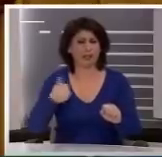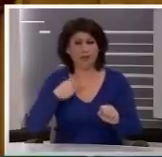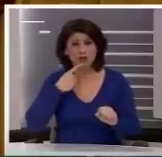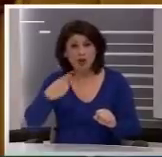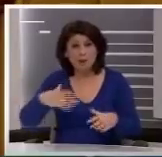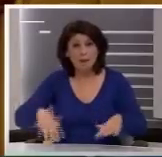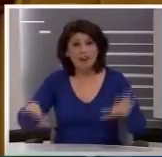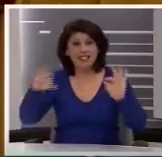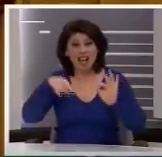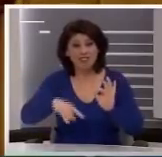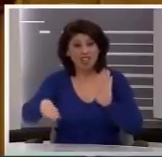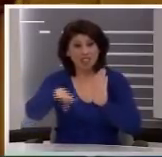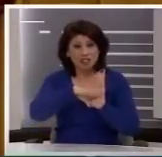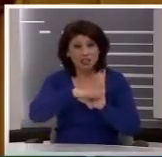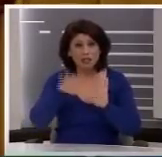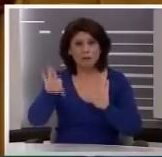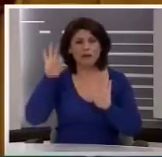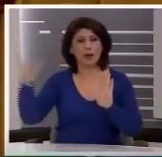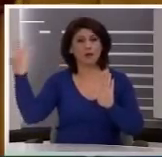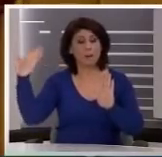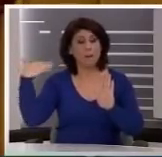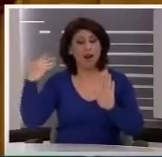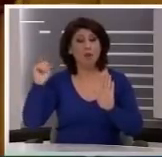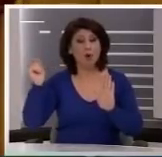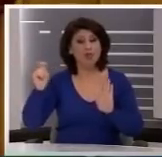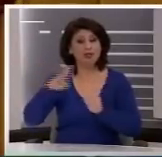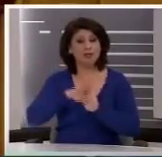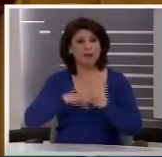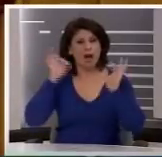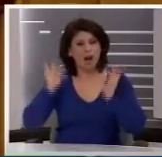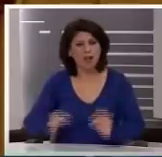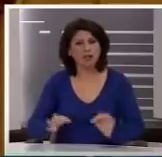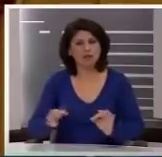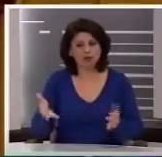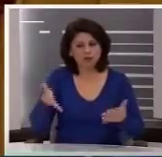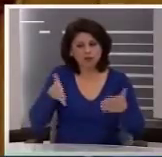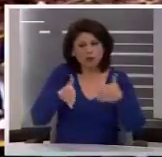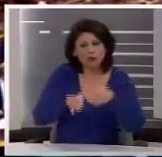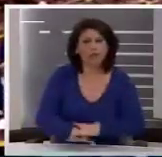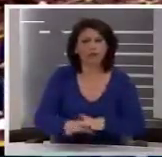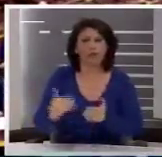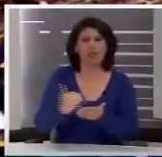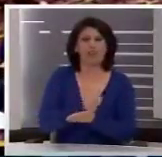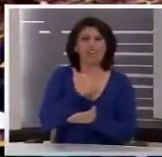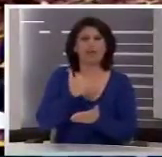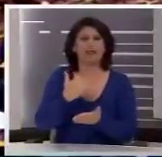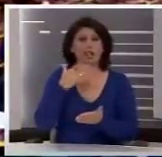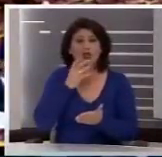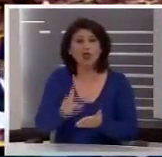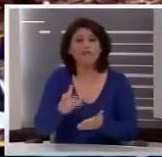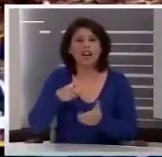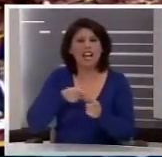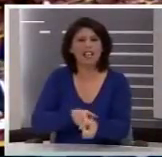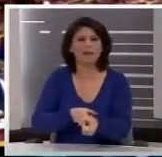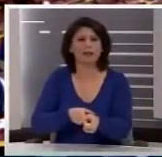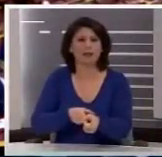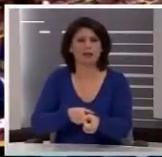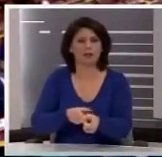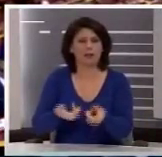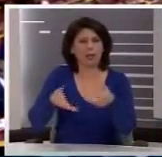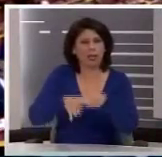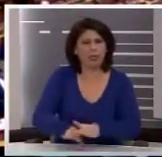Αυτοί σε διατάξεις επιλέχθηκαν από το παλιό πολιτικό σύστημα ακριβώς για να μην καλυφθούν ποτέ αδικήματα και σοβαρά εγκλήματα. Έτσι,